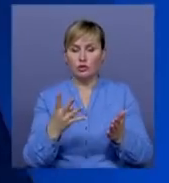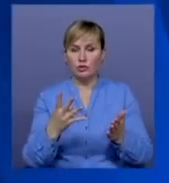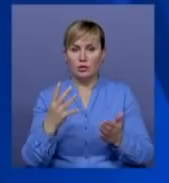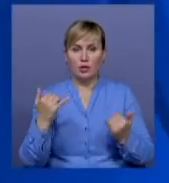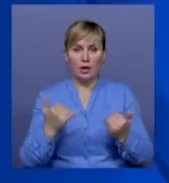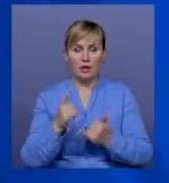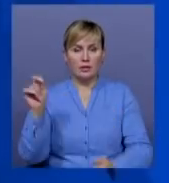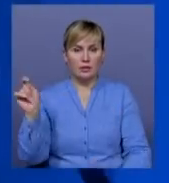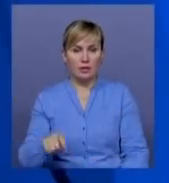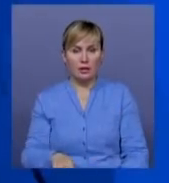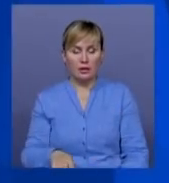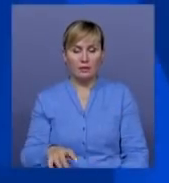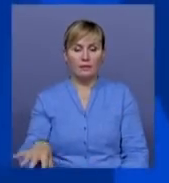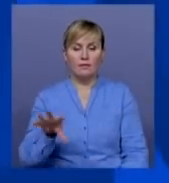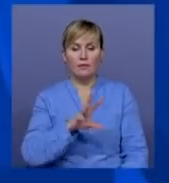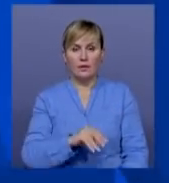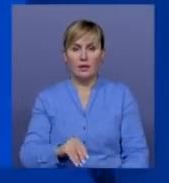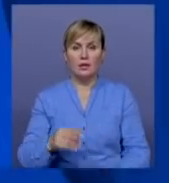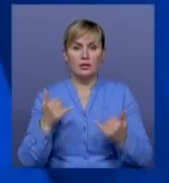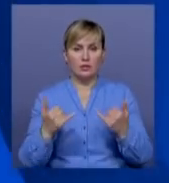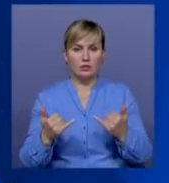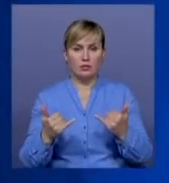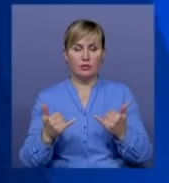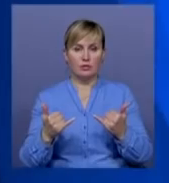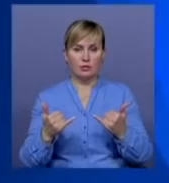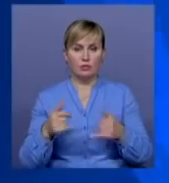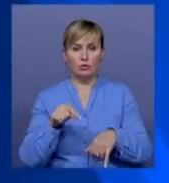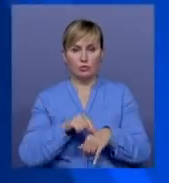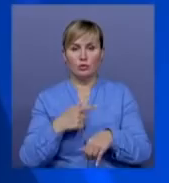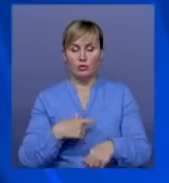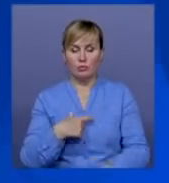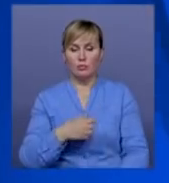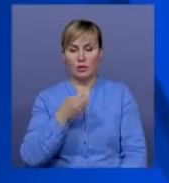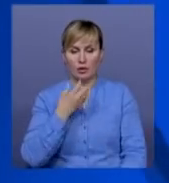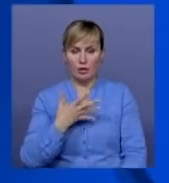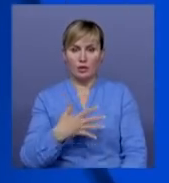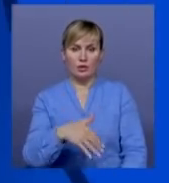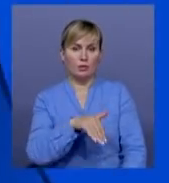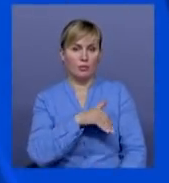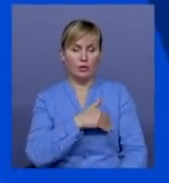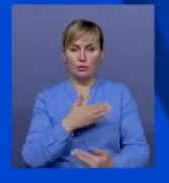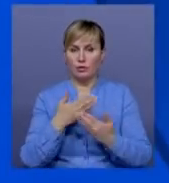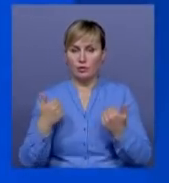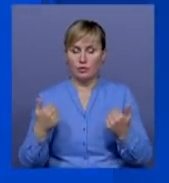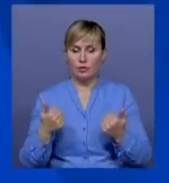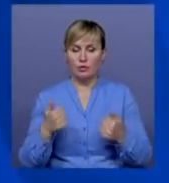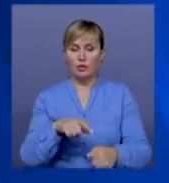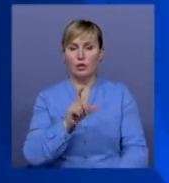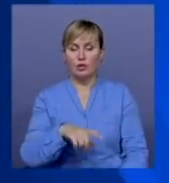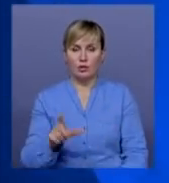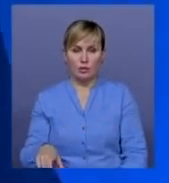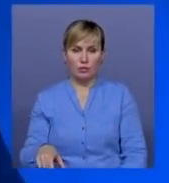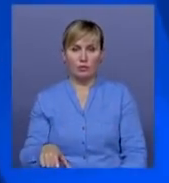гостей. Все они на сегодняшний день чувствуют себя хорошо, среди них температуры еще нет. Персонал